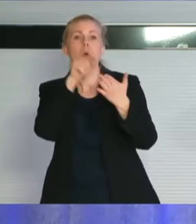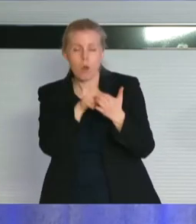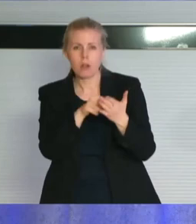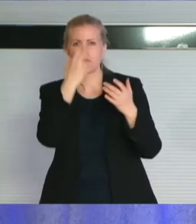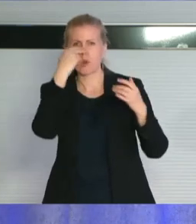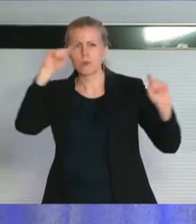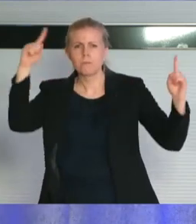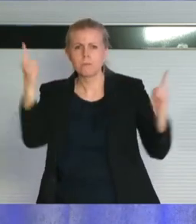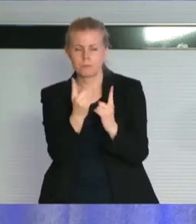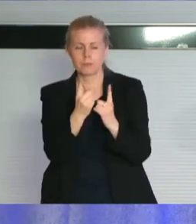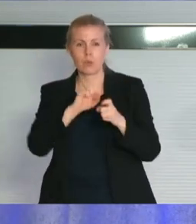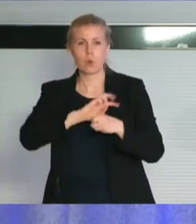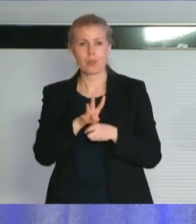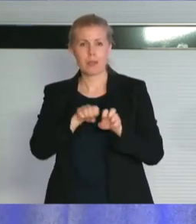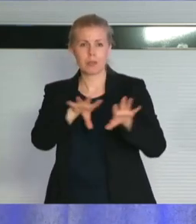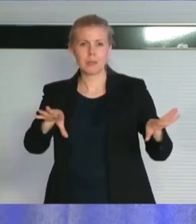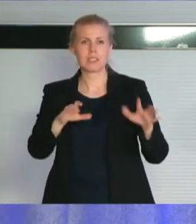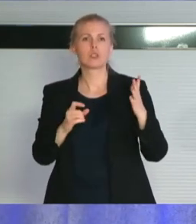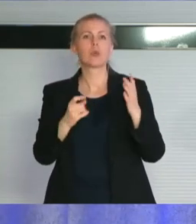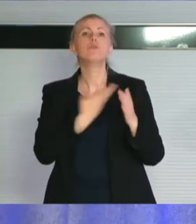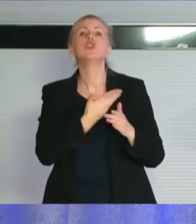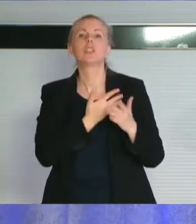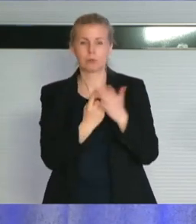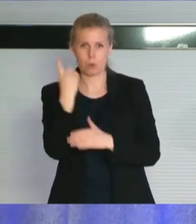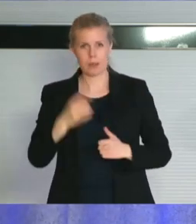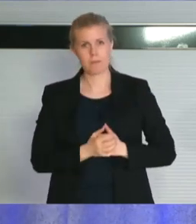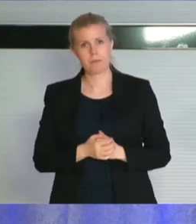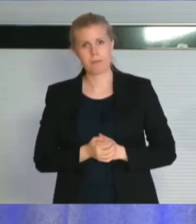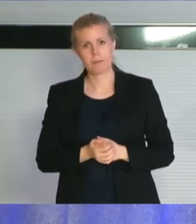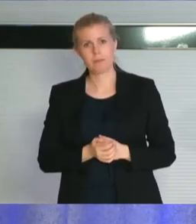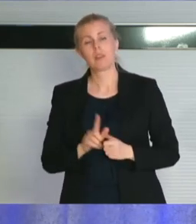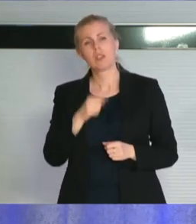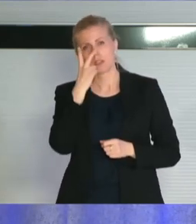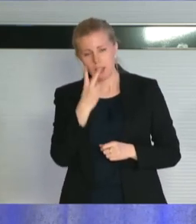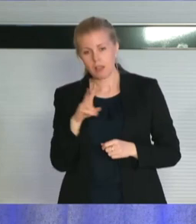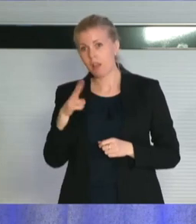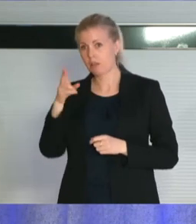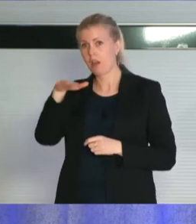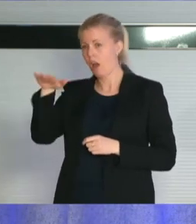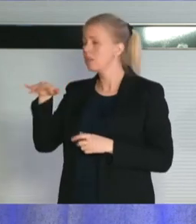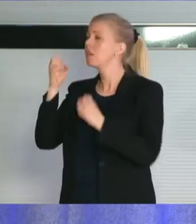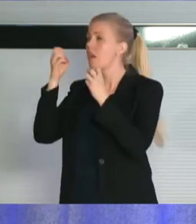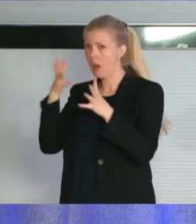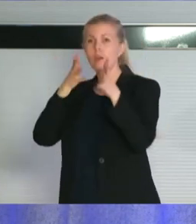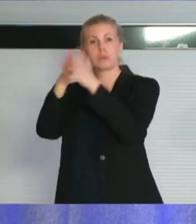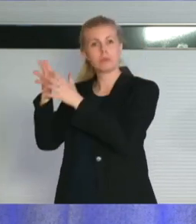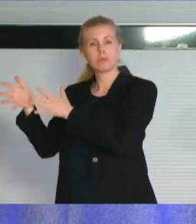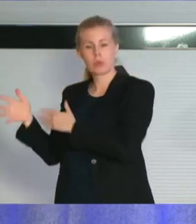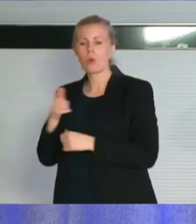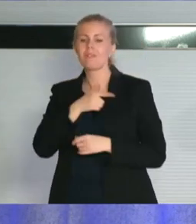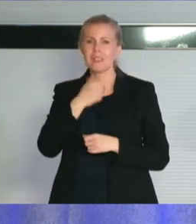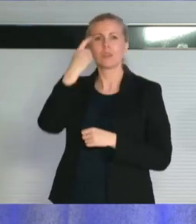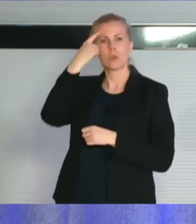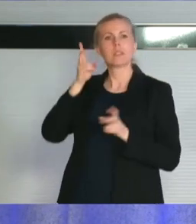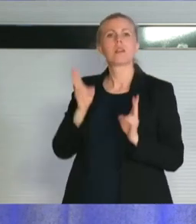ned denne koronaepidemien så langt vi kan. Vi har sett at flere andre land har klart det, og tror at vi også kan klare